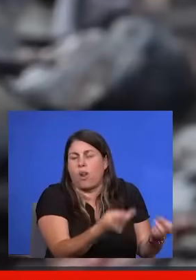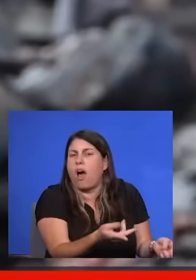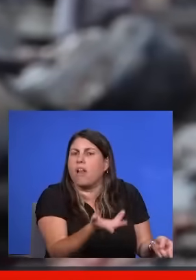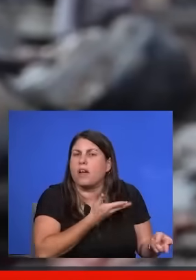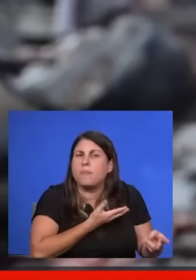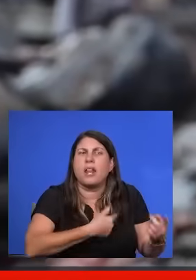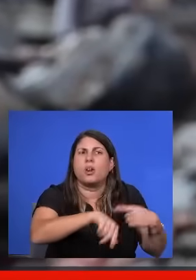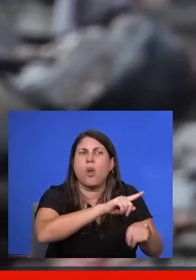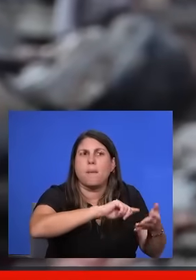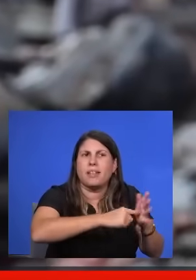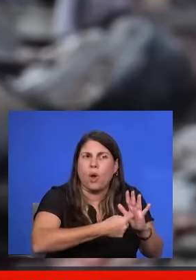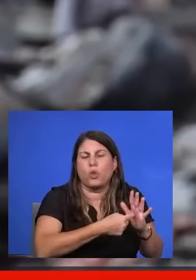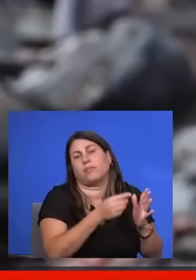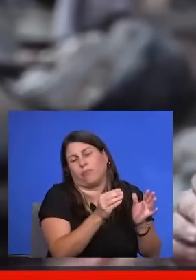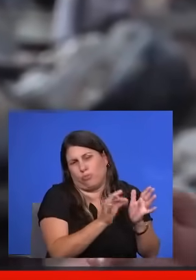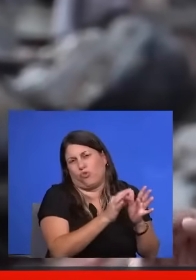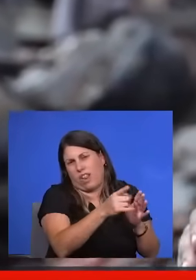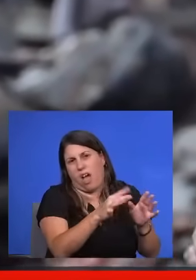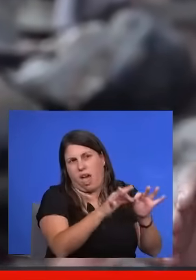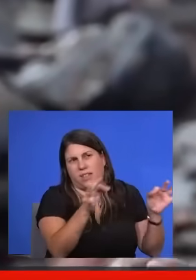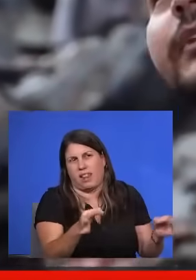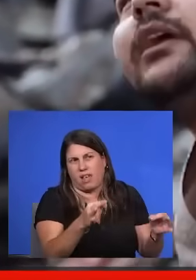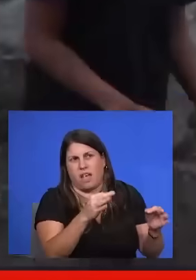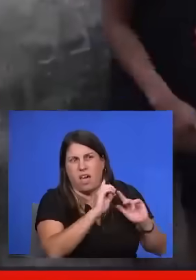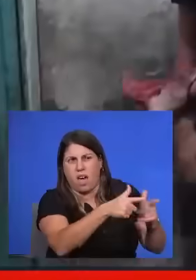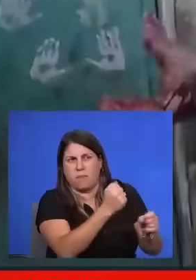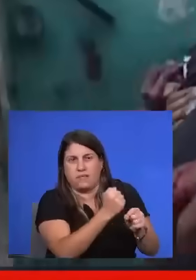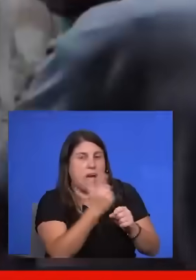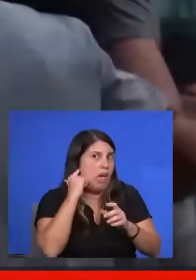أجلها العملية العسكرية في قطاع غزة.